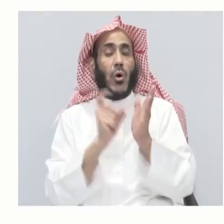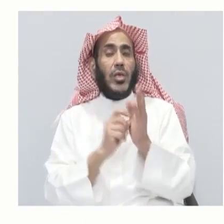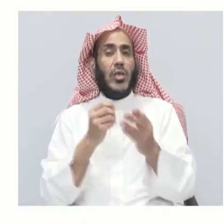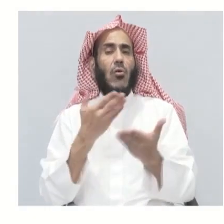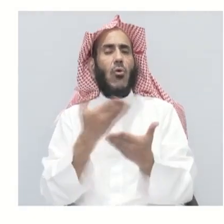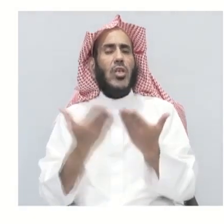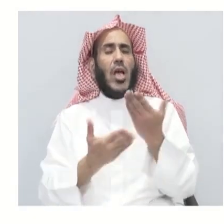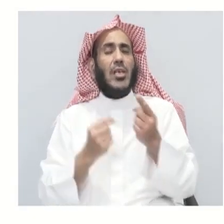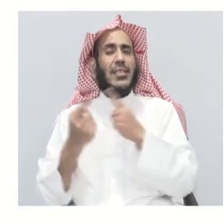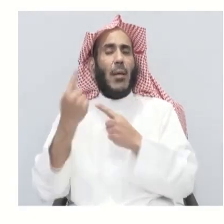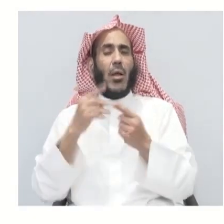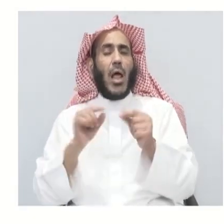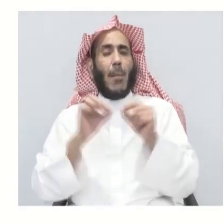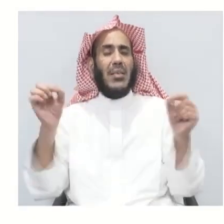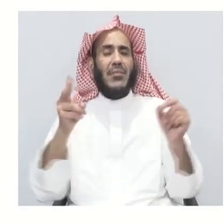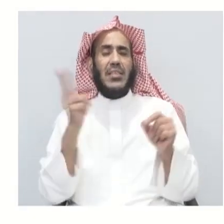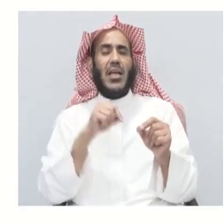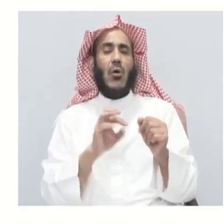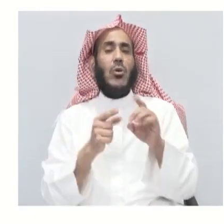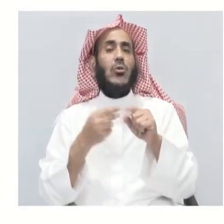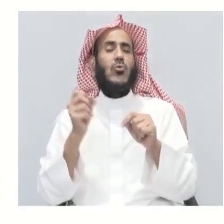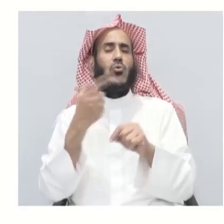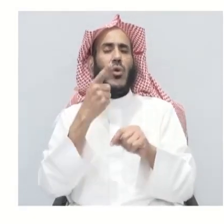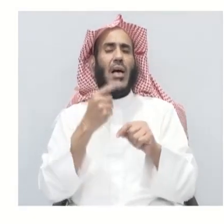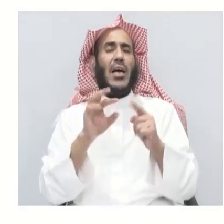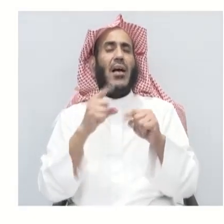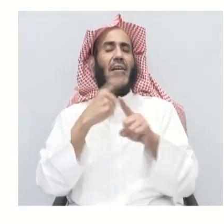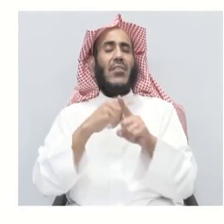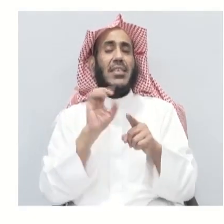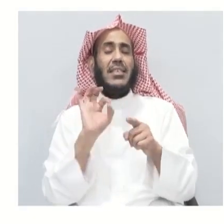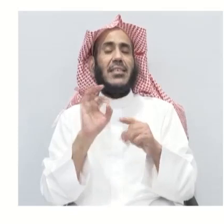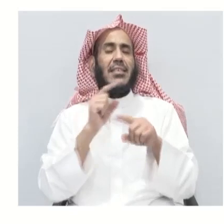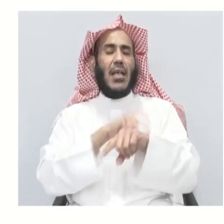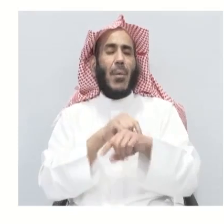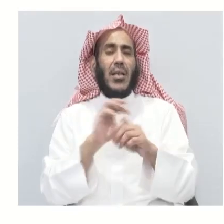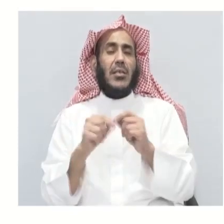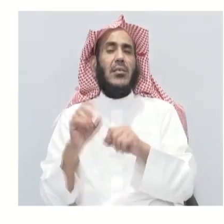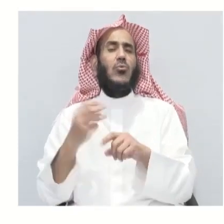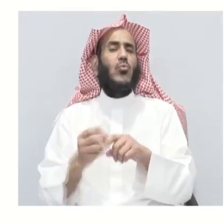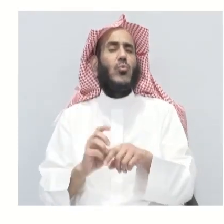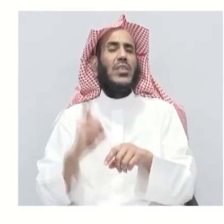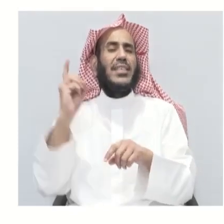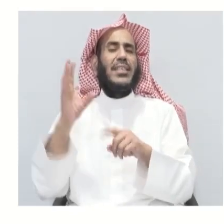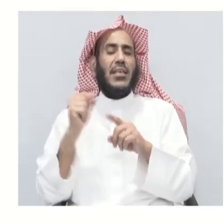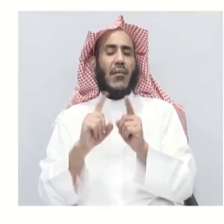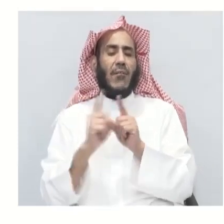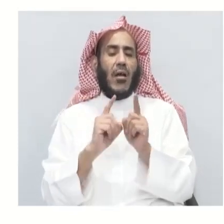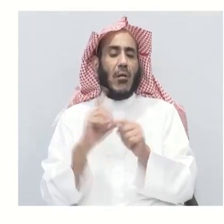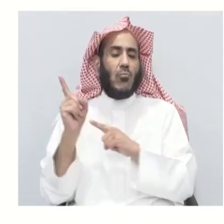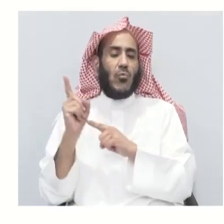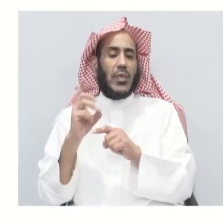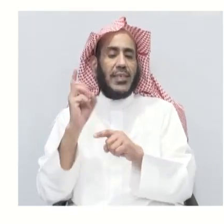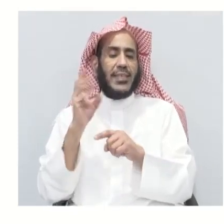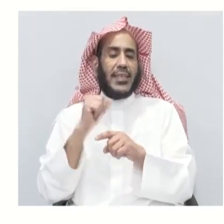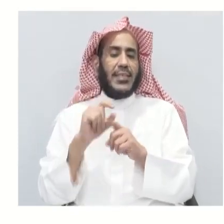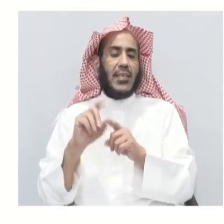سابقه ان المسافه تساوي السرعه في الزمن الا وهو دي تساوي الفي في التي هل الفي موجوده لا